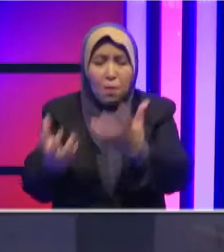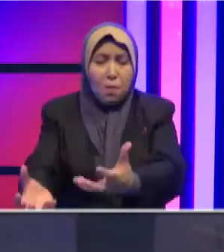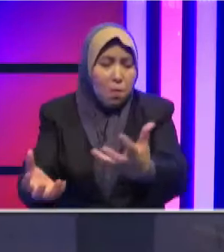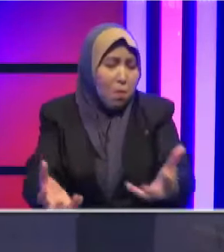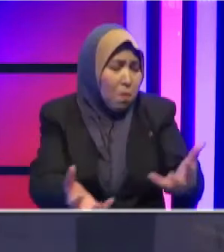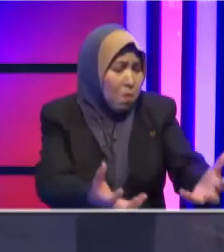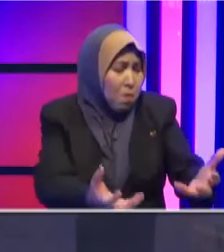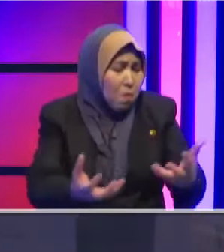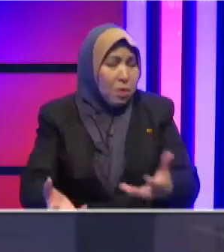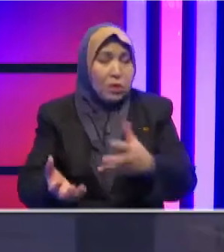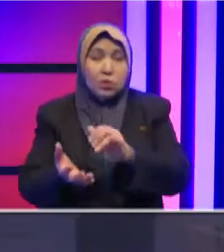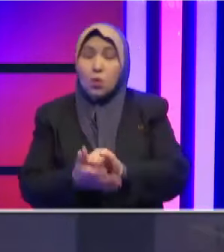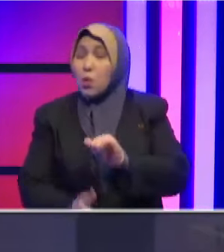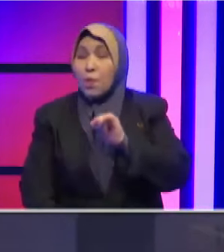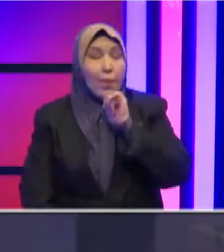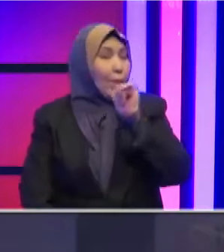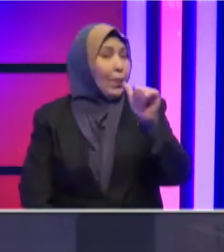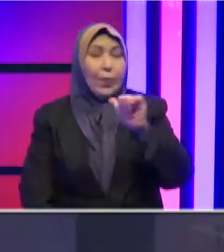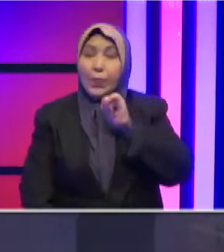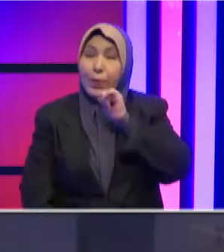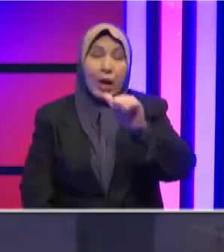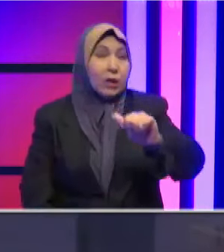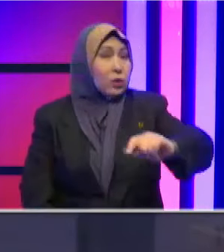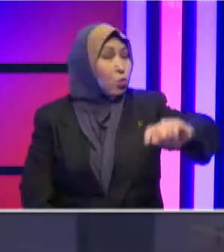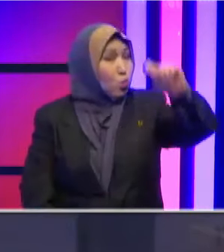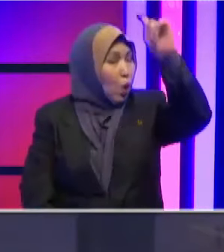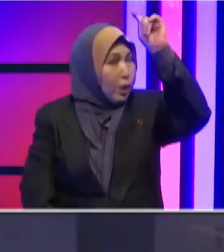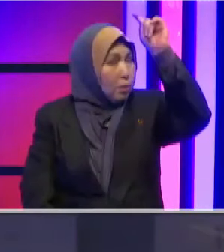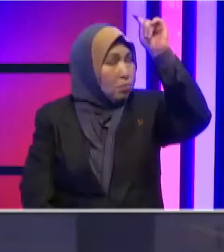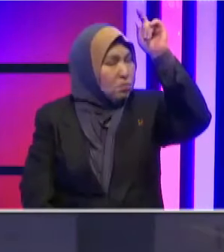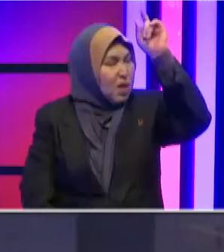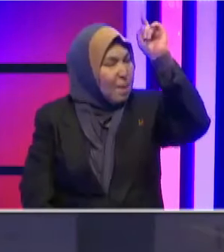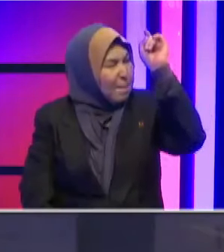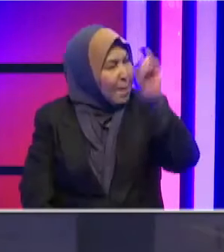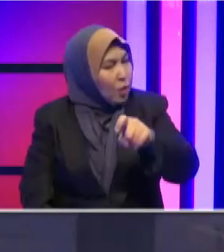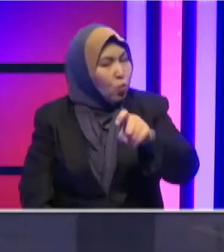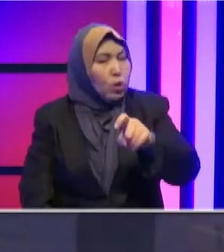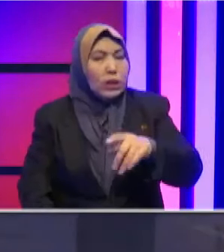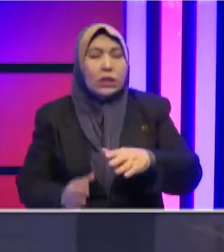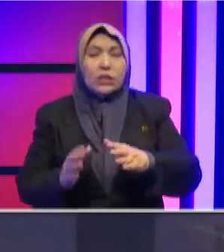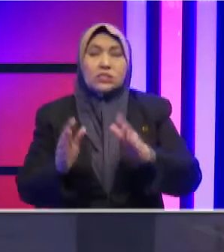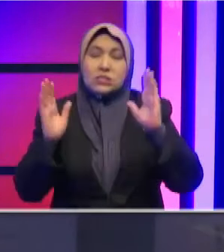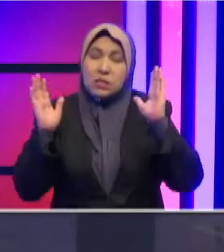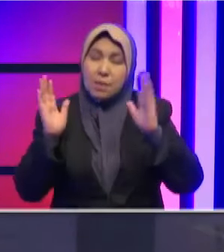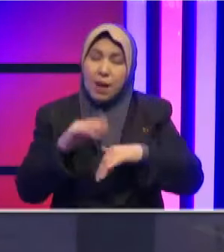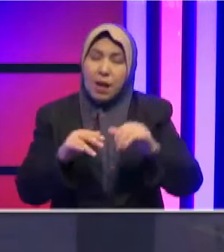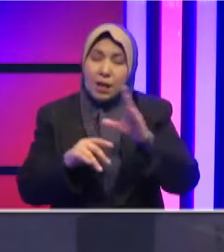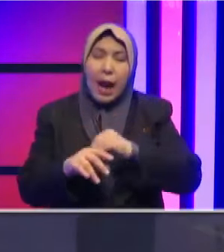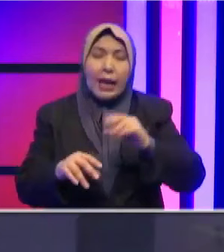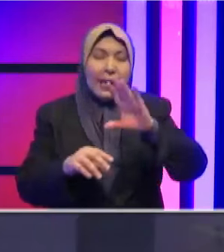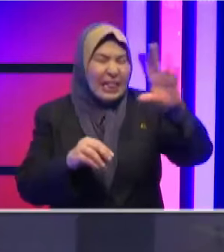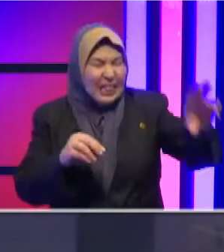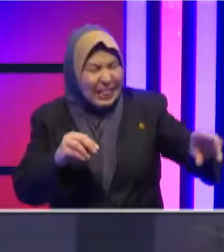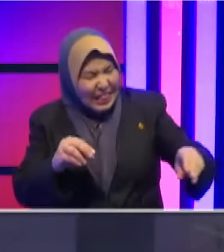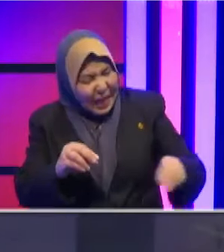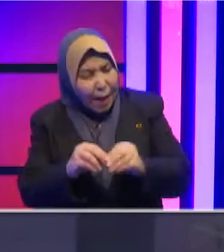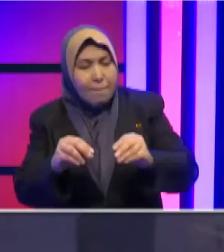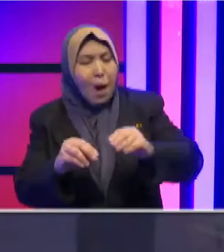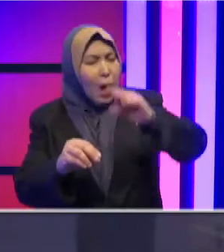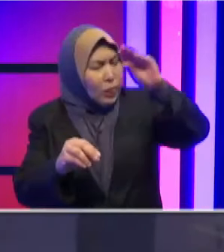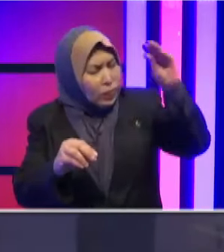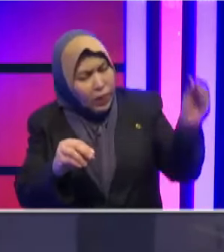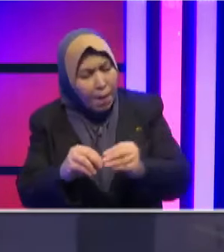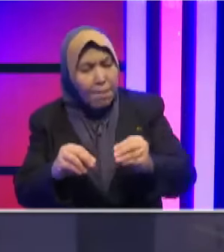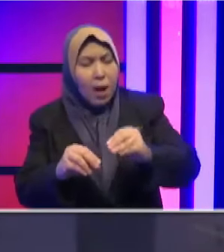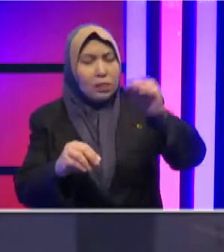adalah bukan Tuhan yang patut disembah Kemudian yang kedua agar ditambahkan siksaan kepada